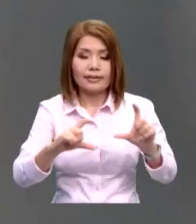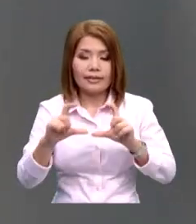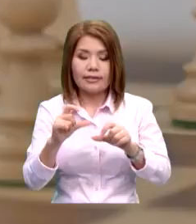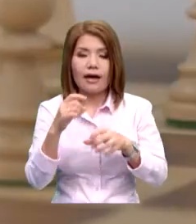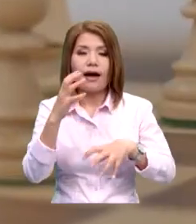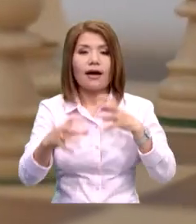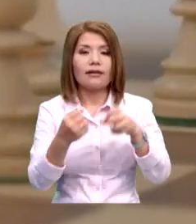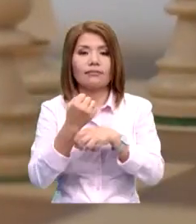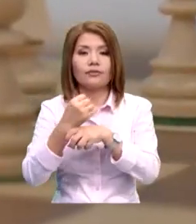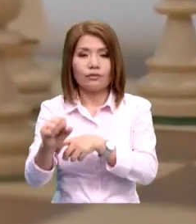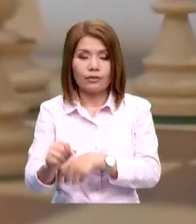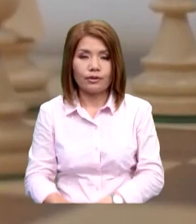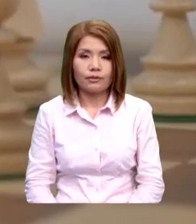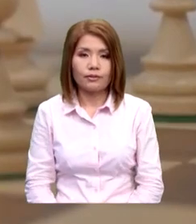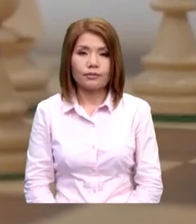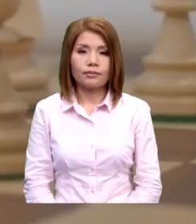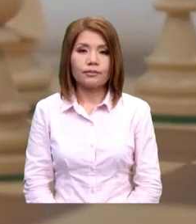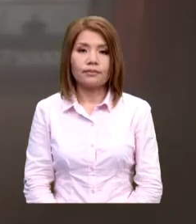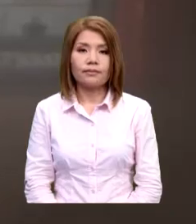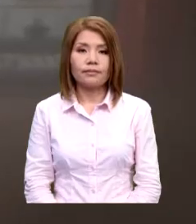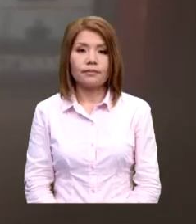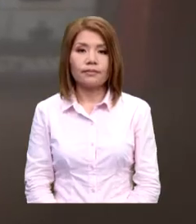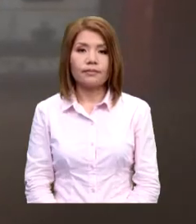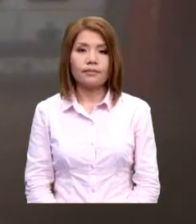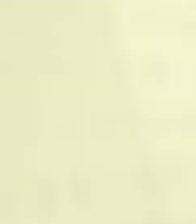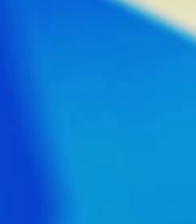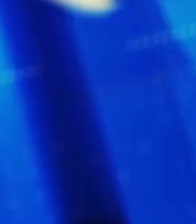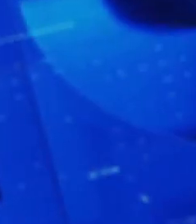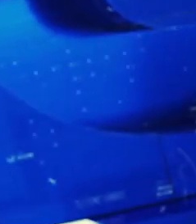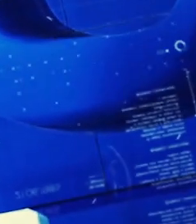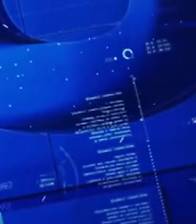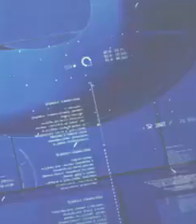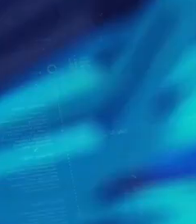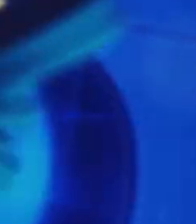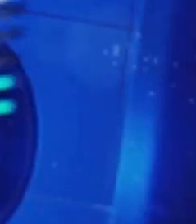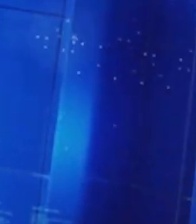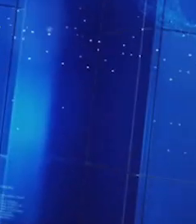әлем чемпионы. Арай Сүгірбай, Атамекен бизнес арнасы.